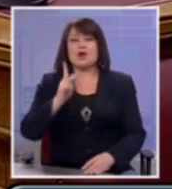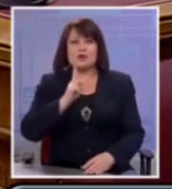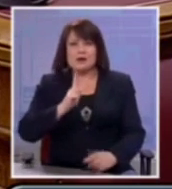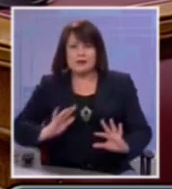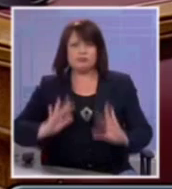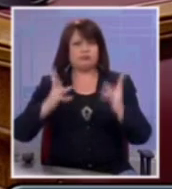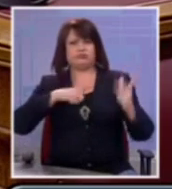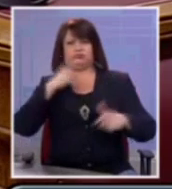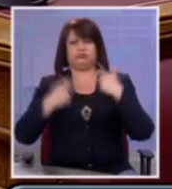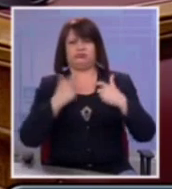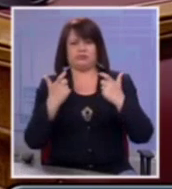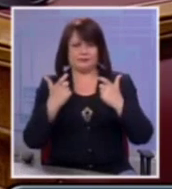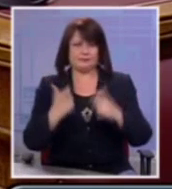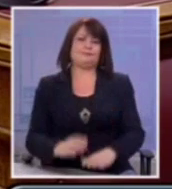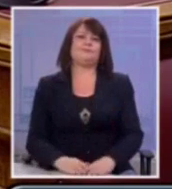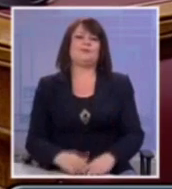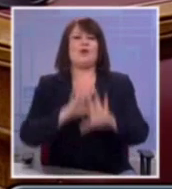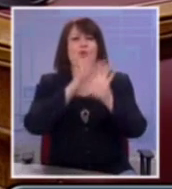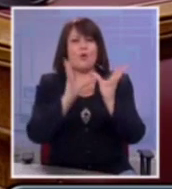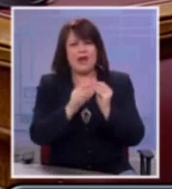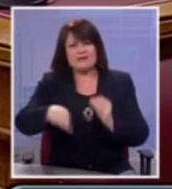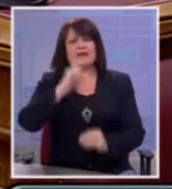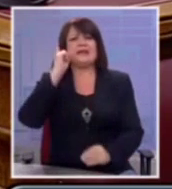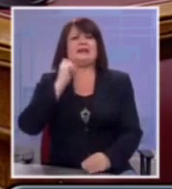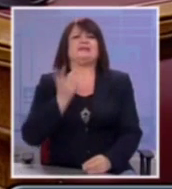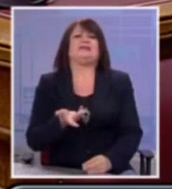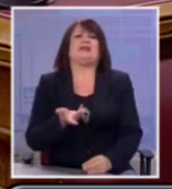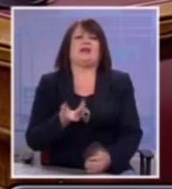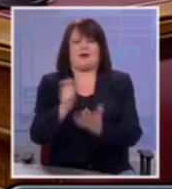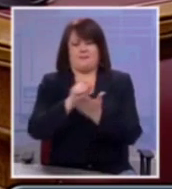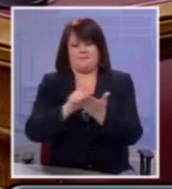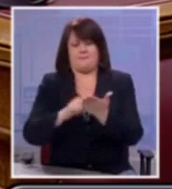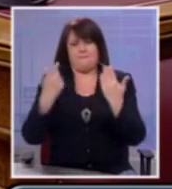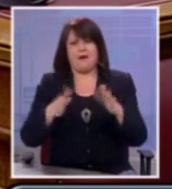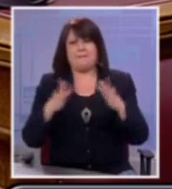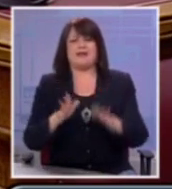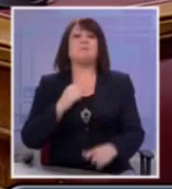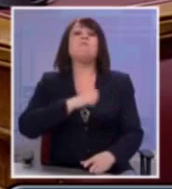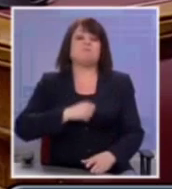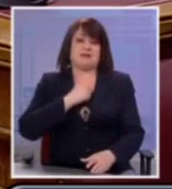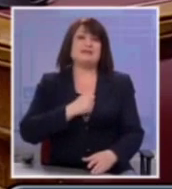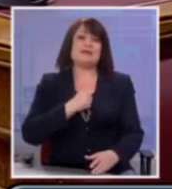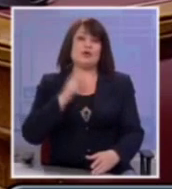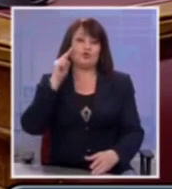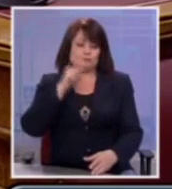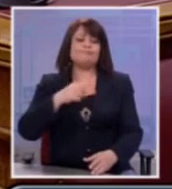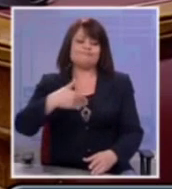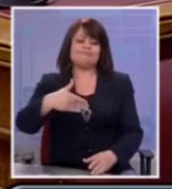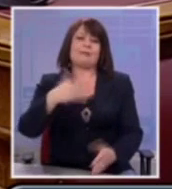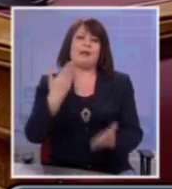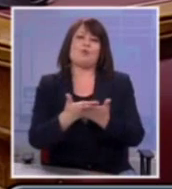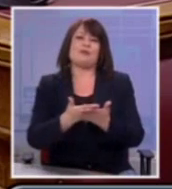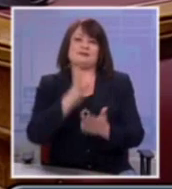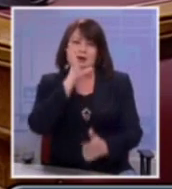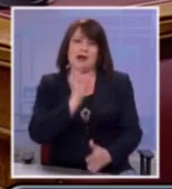αναταραχή. Αυτά ήταν γνωστά και είχαν γραφεί. Δυστυχώς επαληθεύθηκαν στην πορεία, γιατί